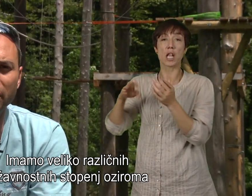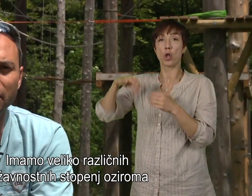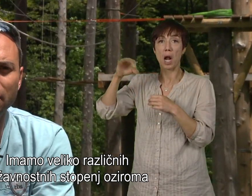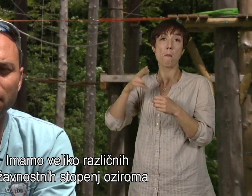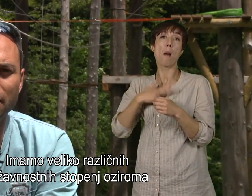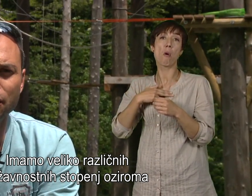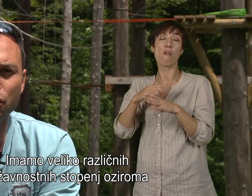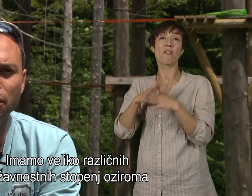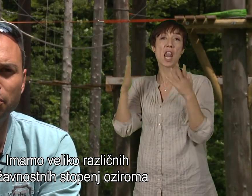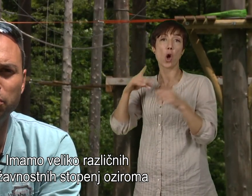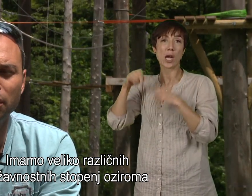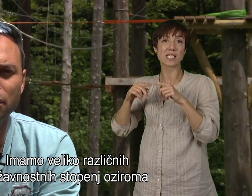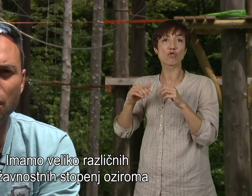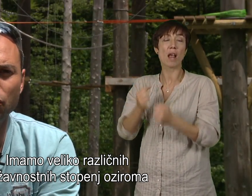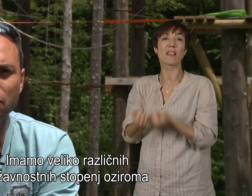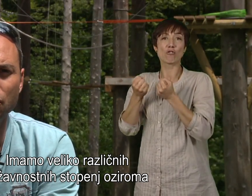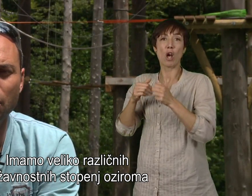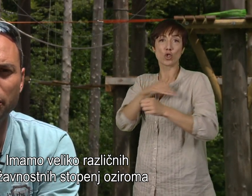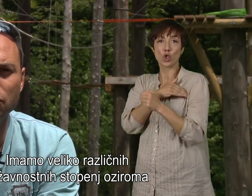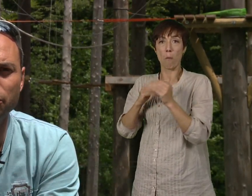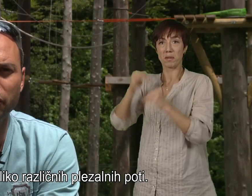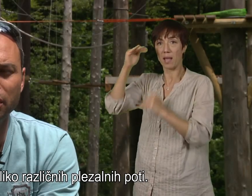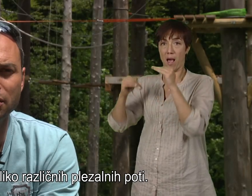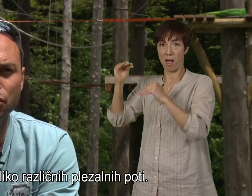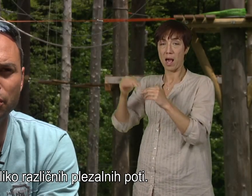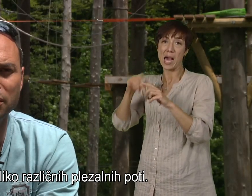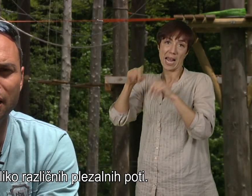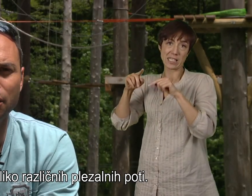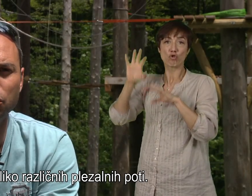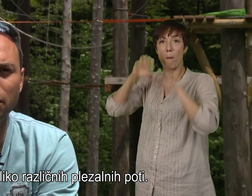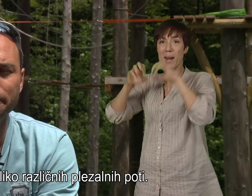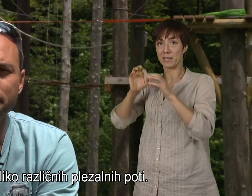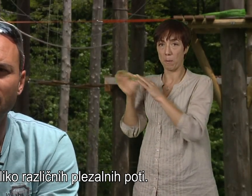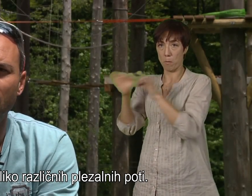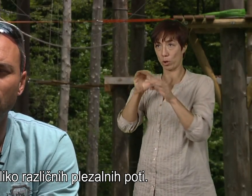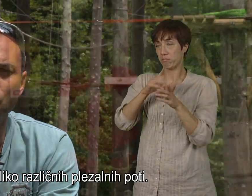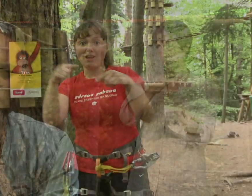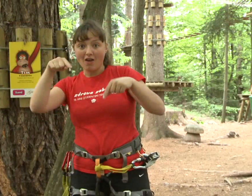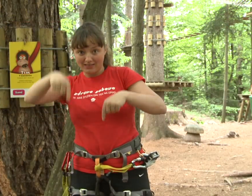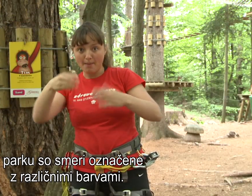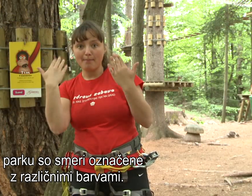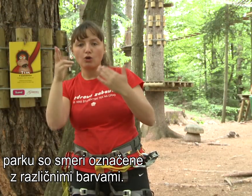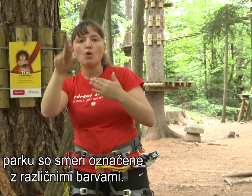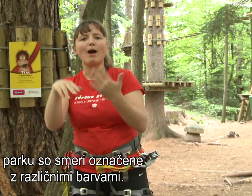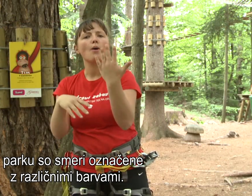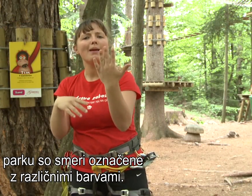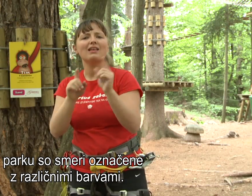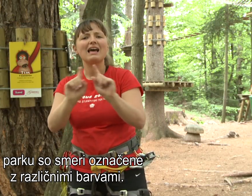Imamo veliko različnih težavnostnih stopenj oziroma veliko različnih plezalnih poti.